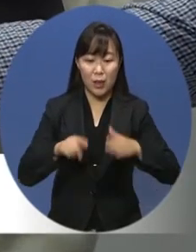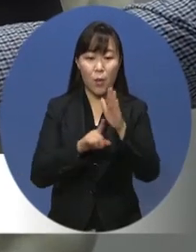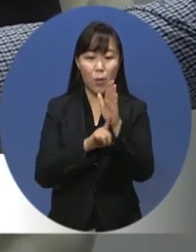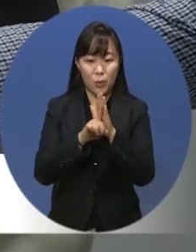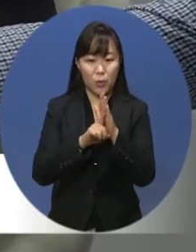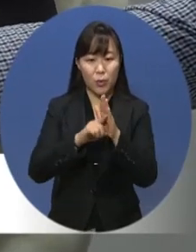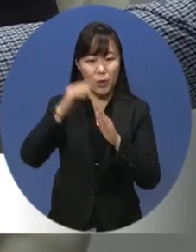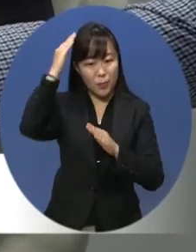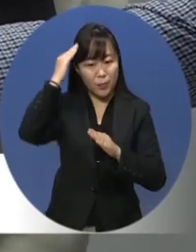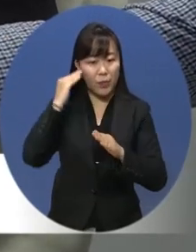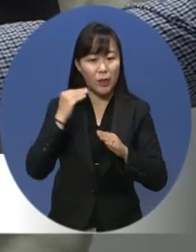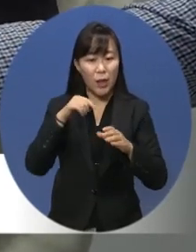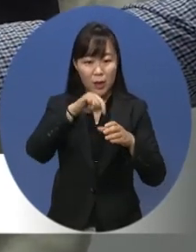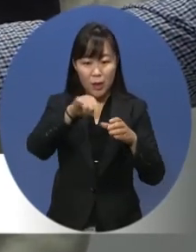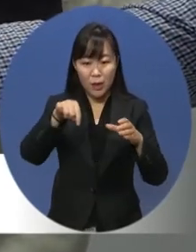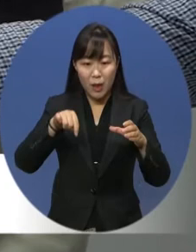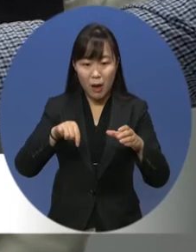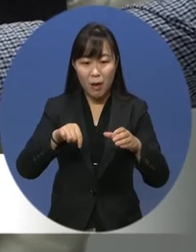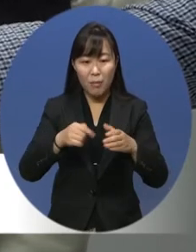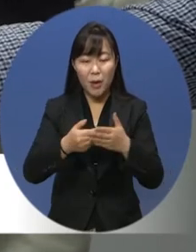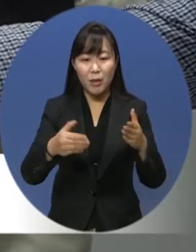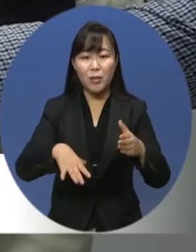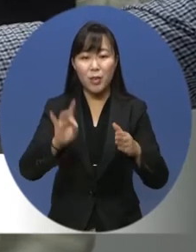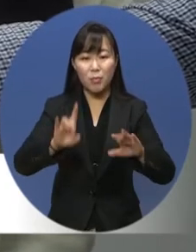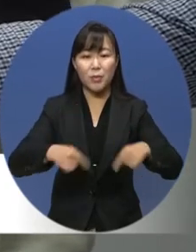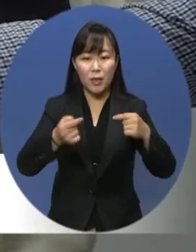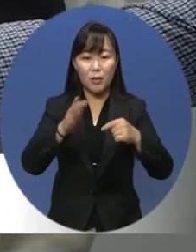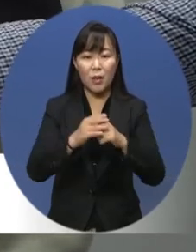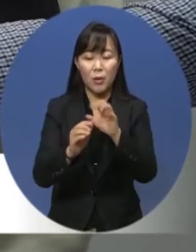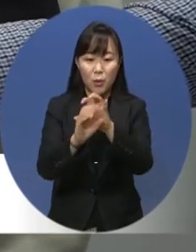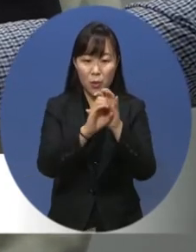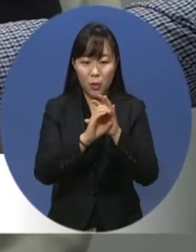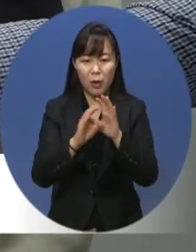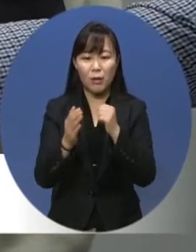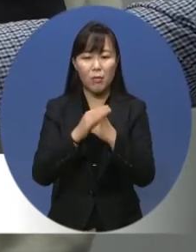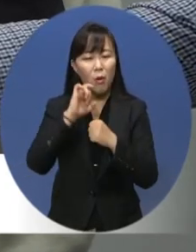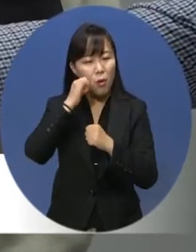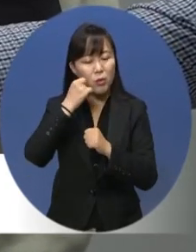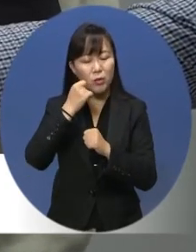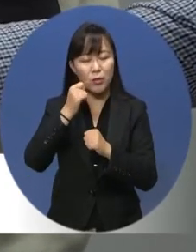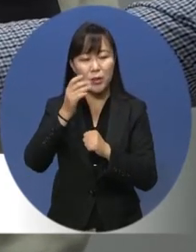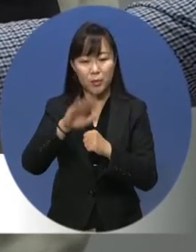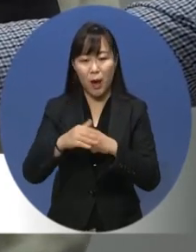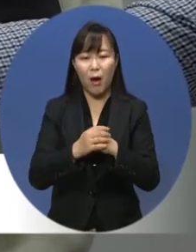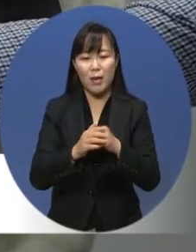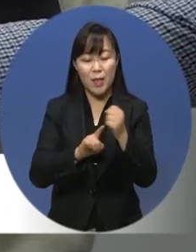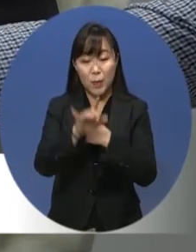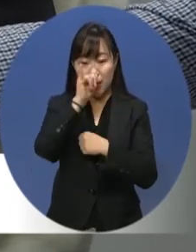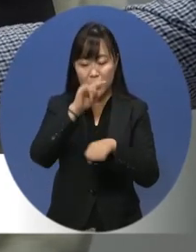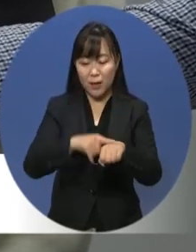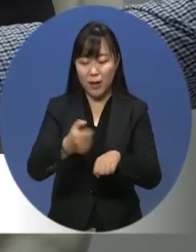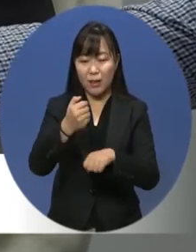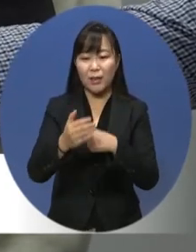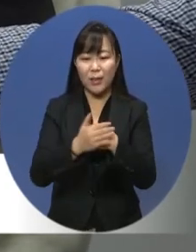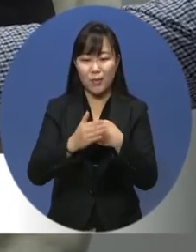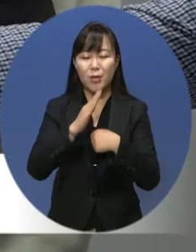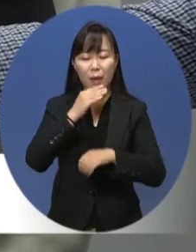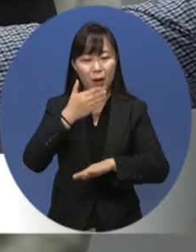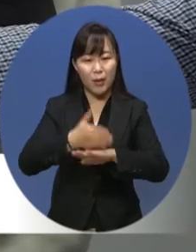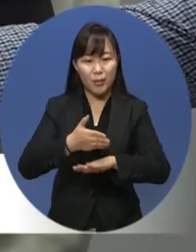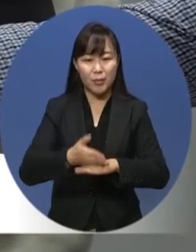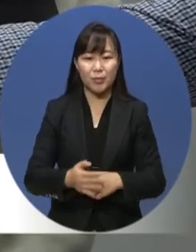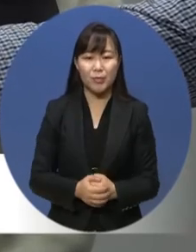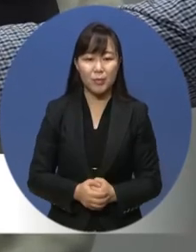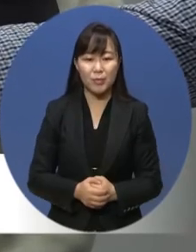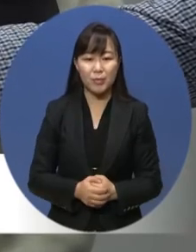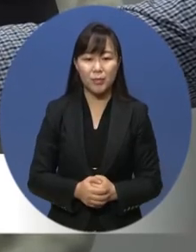발대식 처음으로 참석하게 됐는데 이렇게 코로나 때문에 힘든 시기에 뜻깊은 시간을 갖게 돼서 얼마나 감사한지